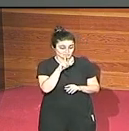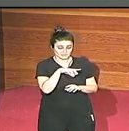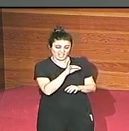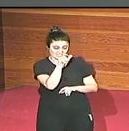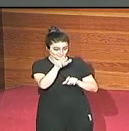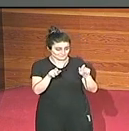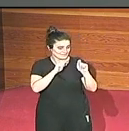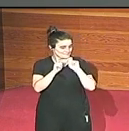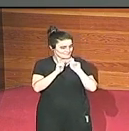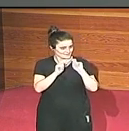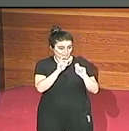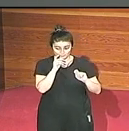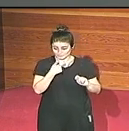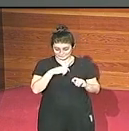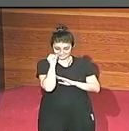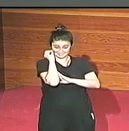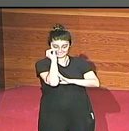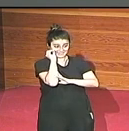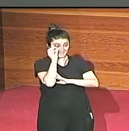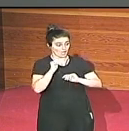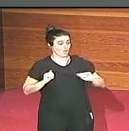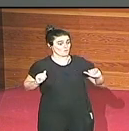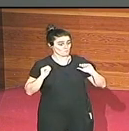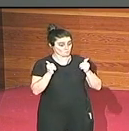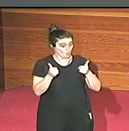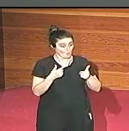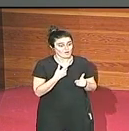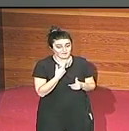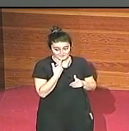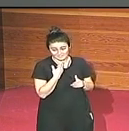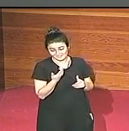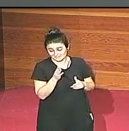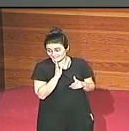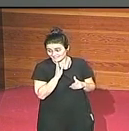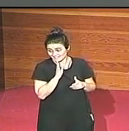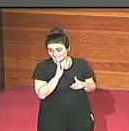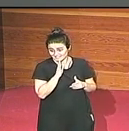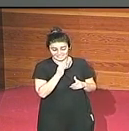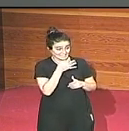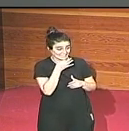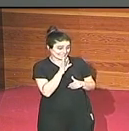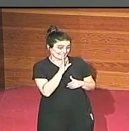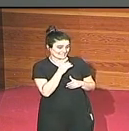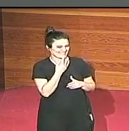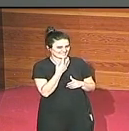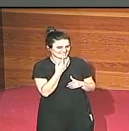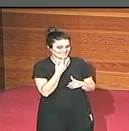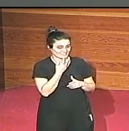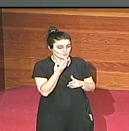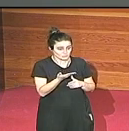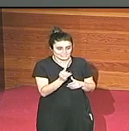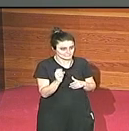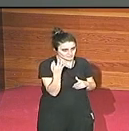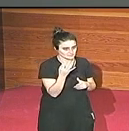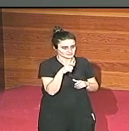horregatik hasieran eta itzaldiaren hasieran esan nahi nuena eta azpimartu nahi nuena zen egin duan horrespitz txiki horretan da pertsonak direla importanteak